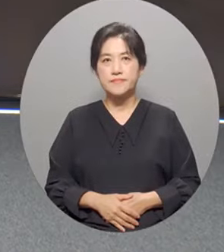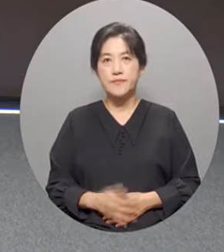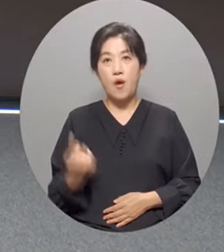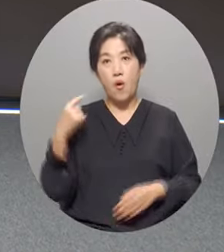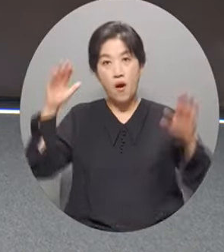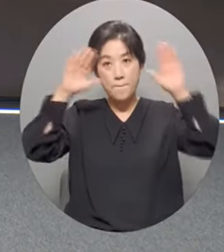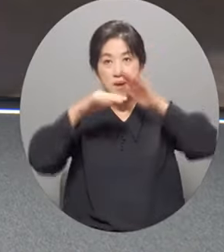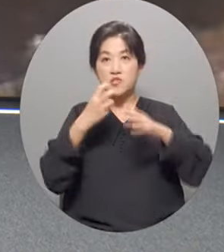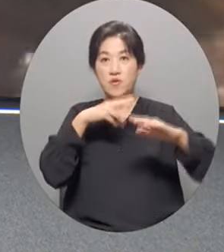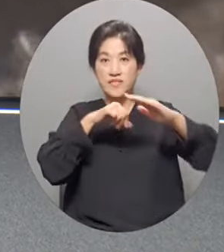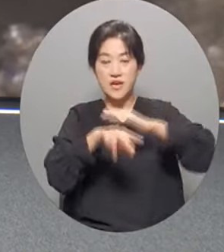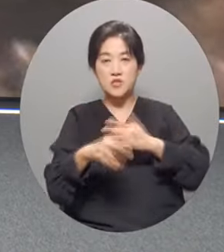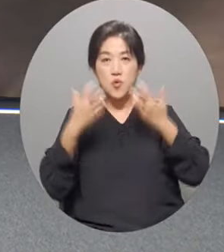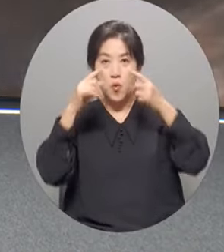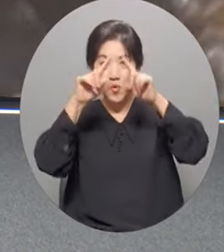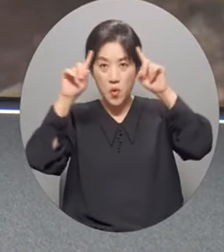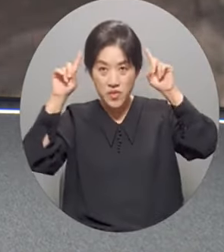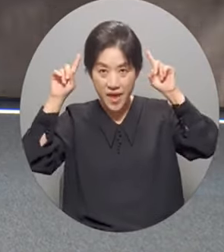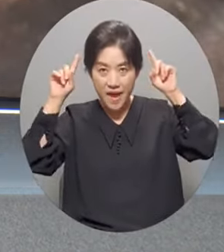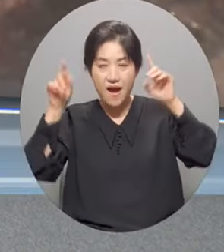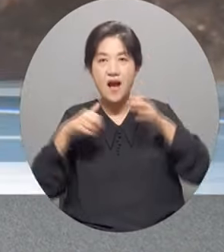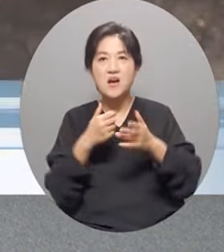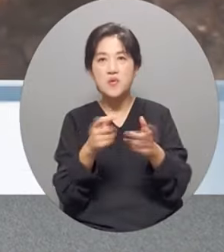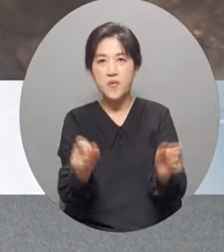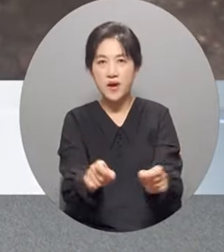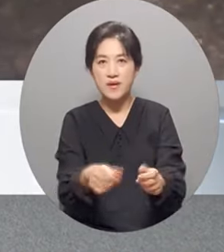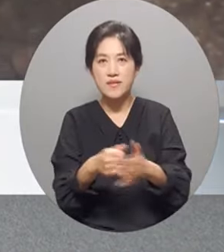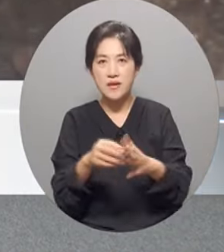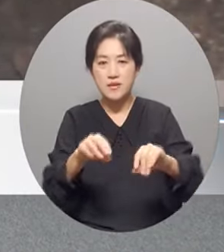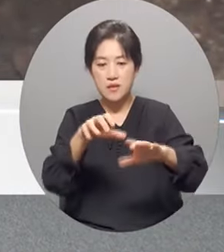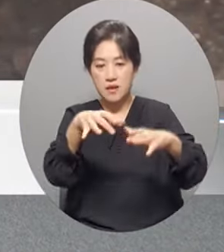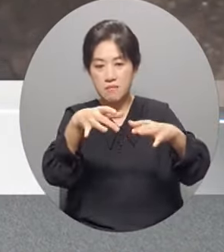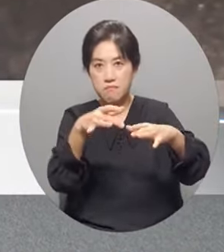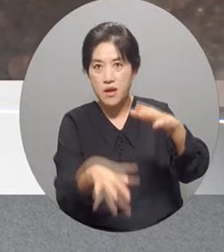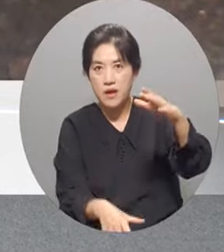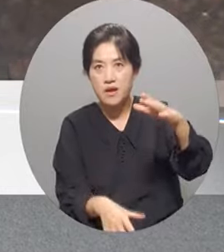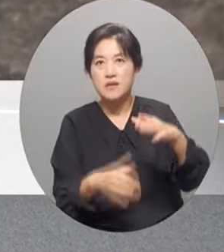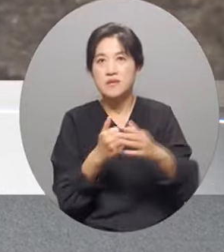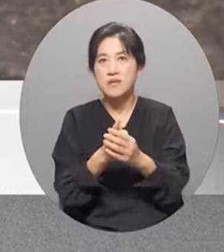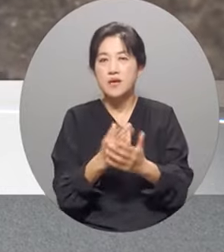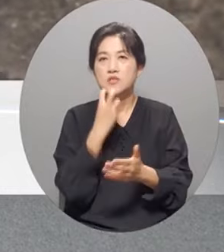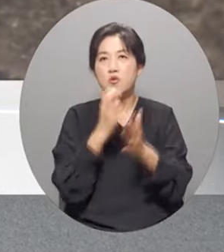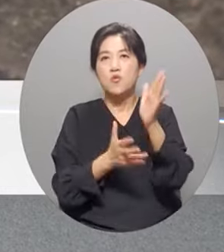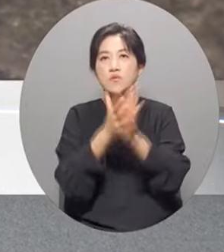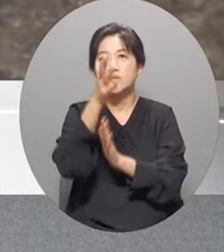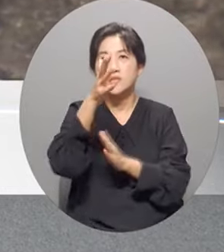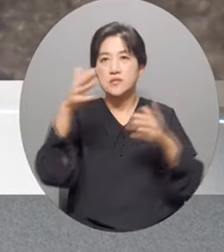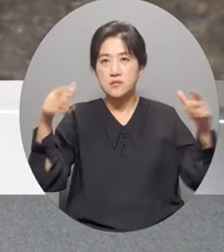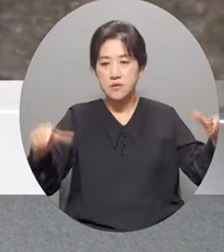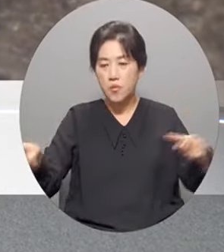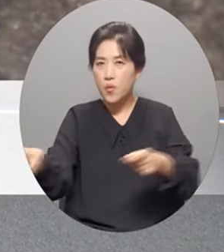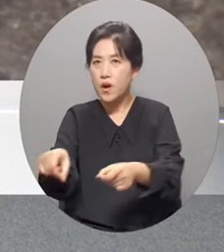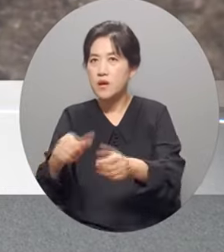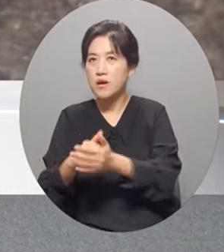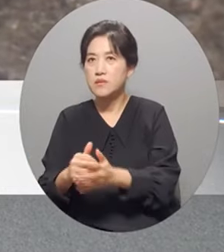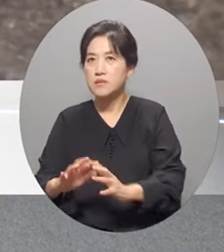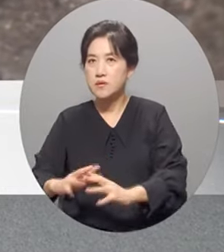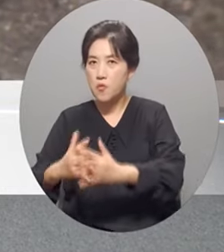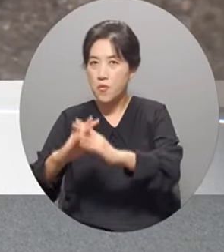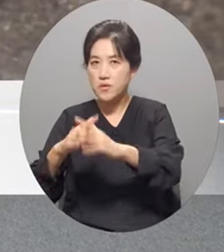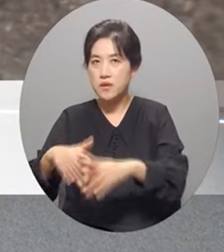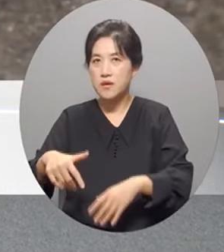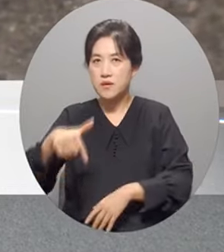어젯밤 서울 지하철 고려대역 인근에서 땅꺼짐이 발생했습니다 서울시는 인근에서 진행 중인 경전철